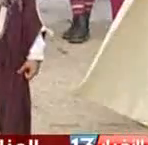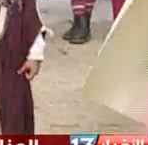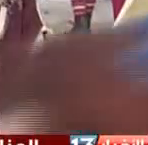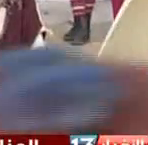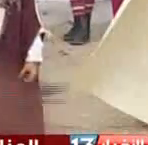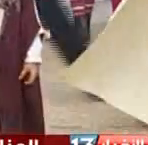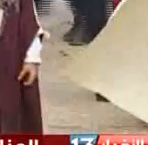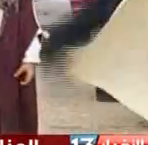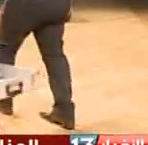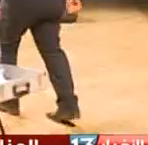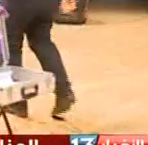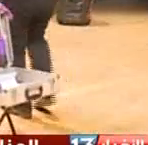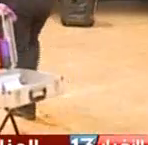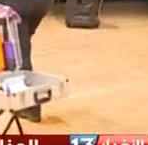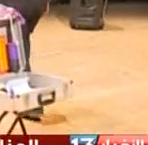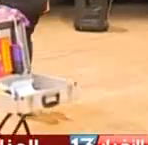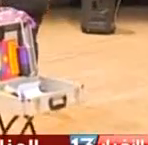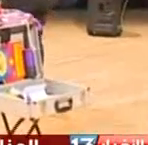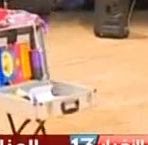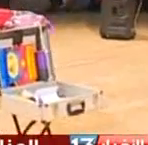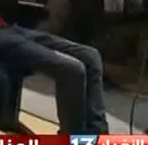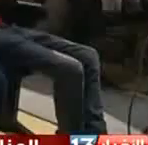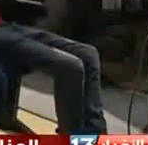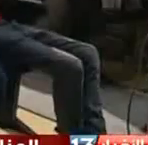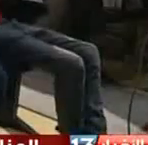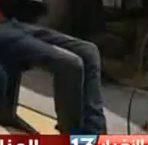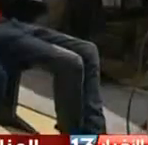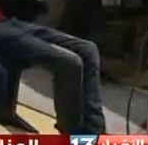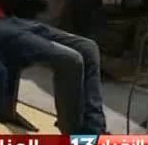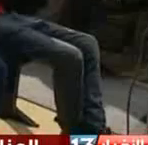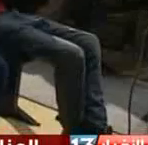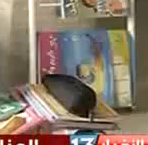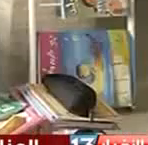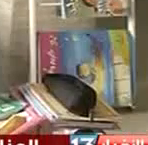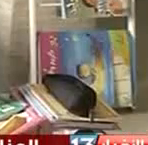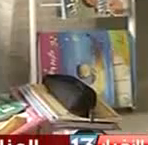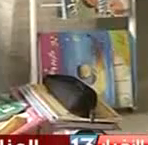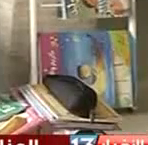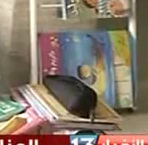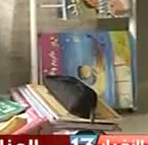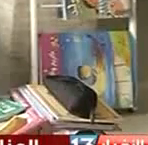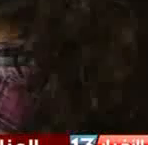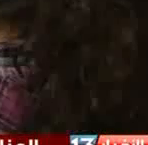تظاهرات تنشيطية وأخرى ترفيهية للأطفال في أول أيام عطلتهم المدرسية.